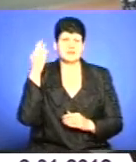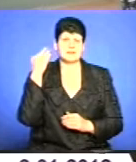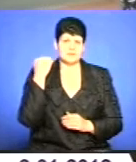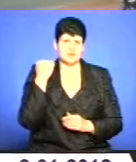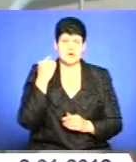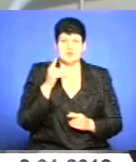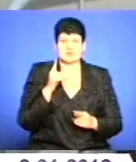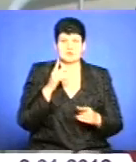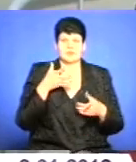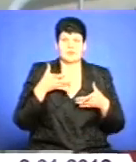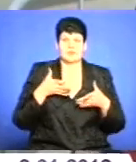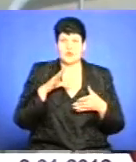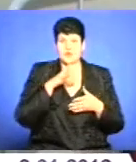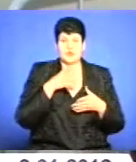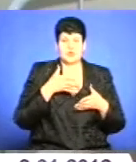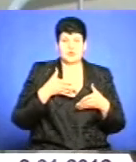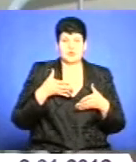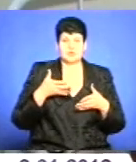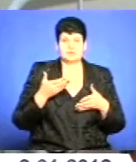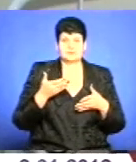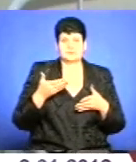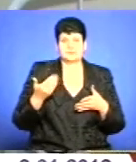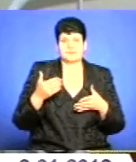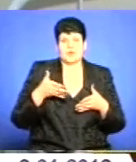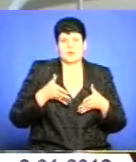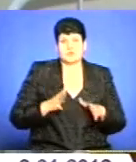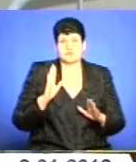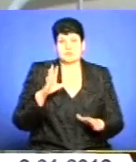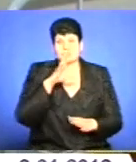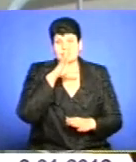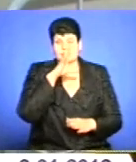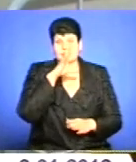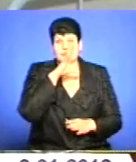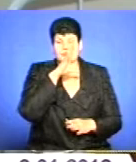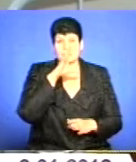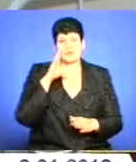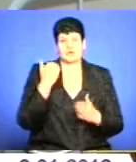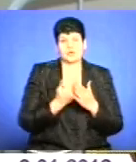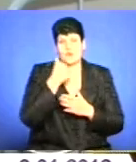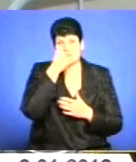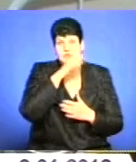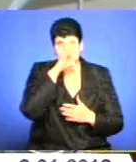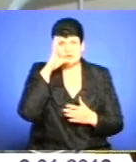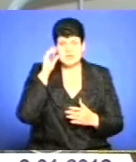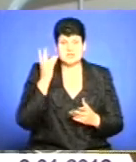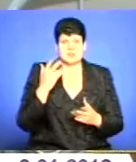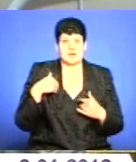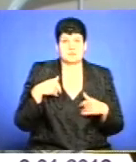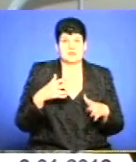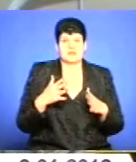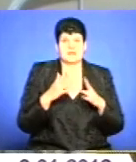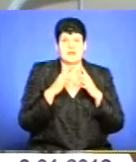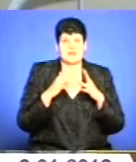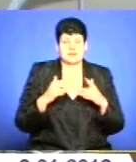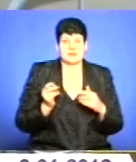ніч. Новорічна ніч прийшла казково. Я йшла під ялинку, тут мені відійшли води, я навіть